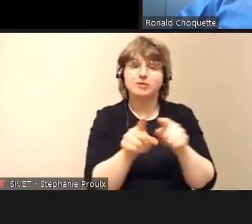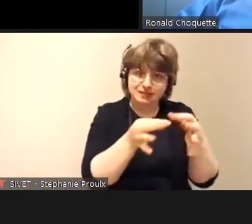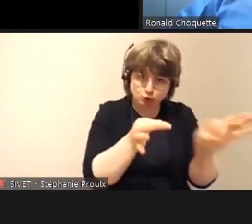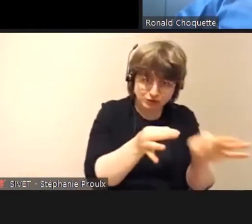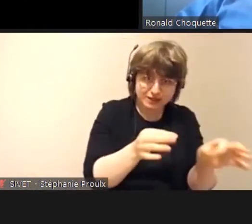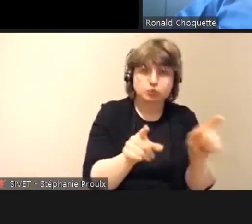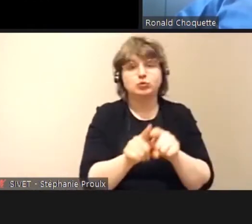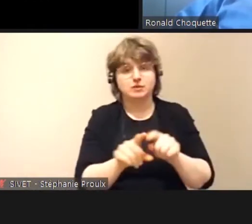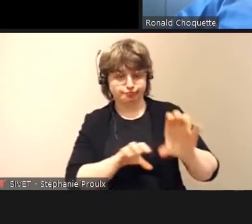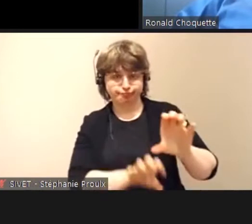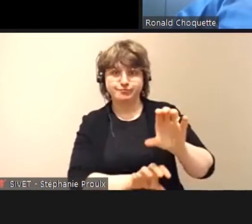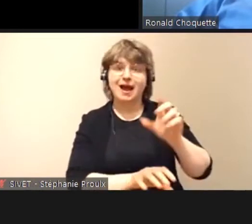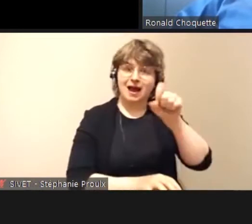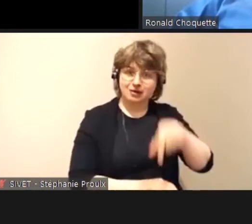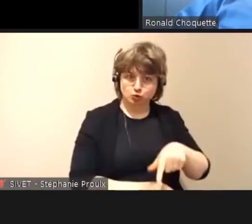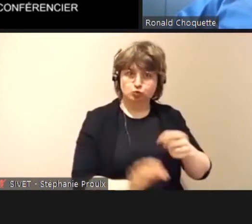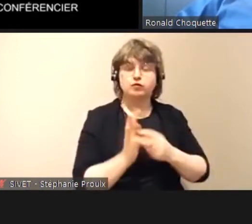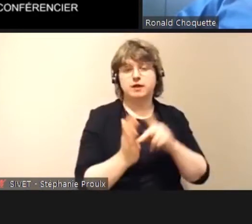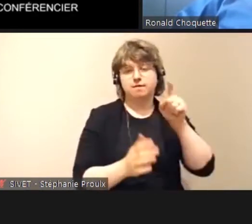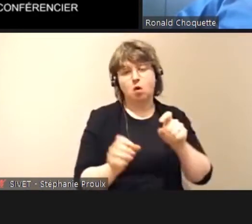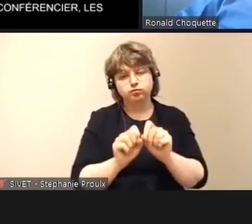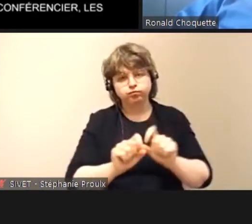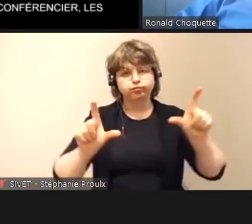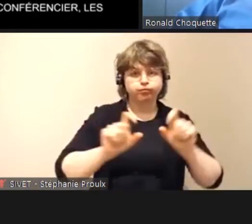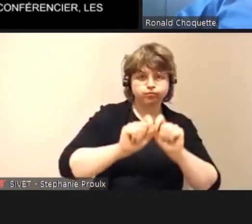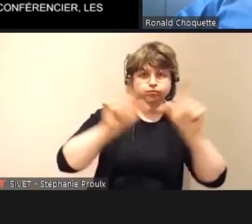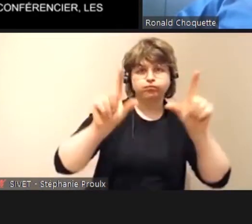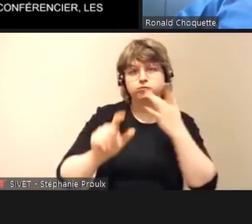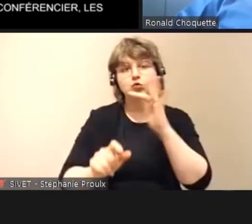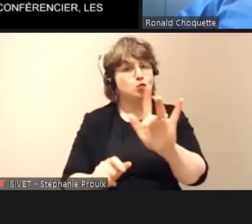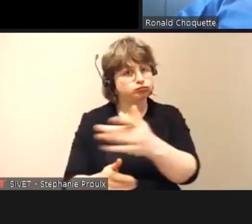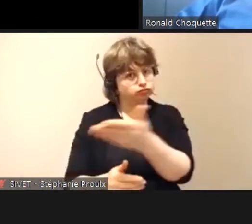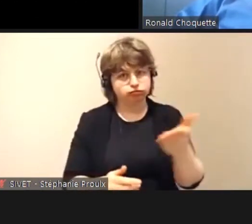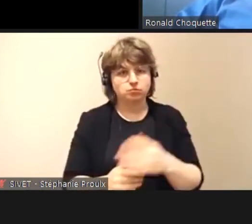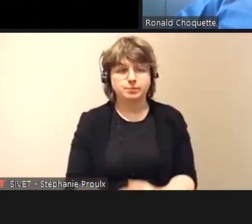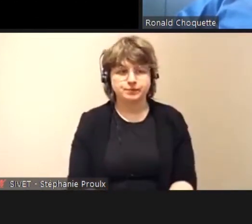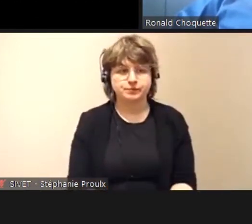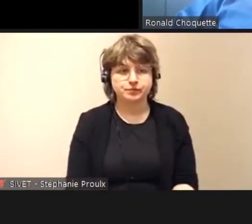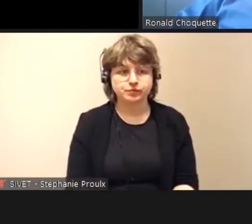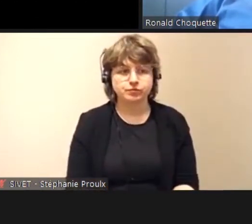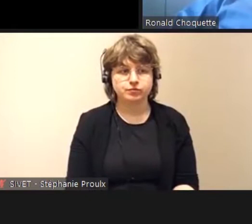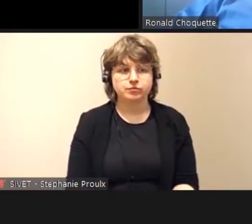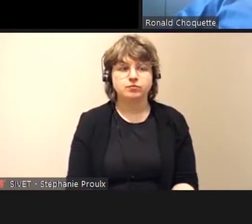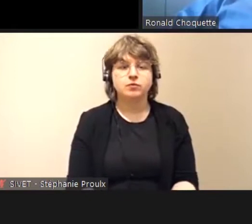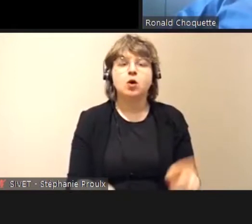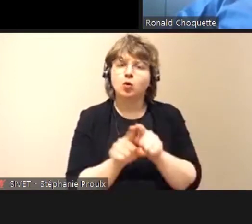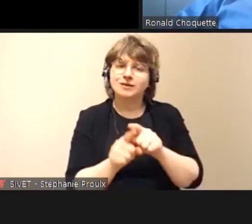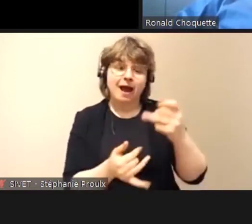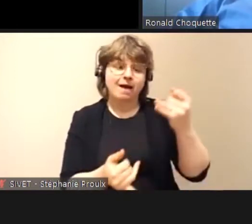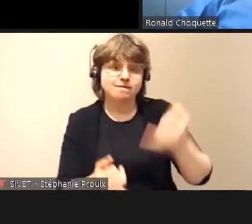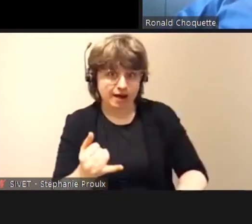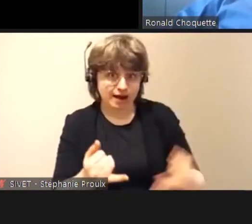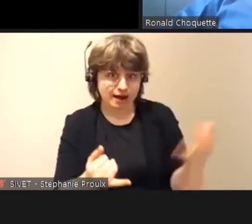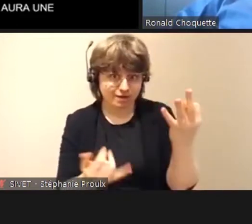LSQ. Alors, vous pouvez juste grossir ou rapetisser votre fenêtre. Il y aura une période de questions à la